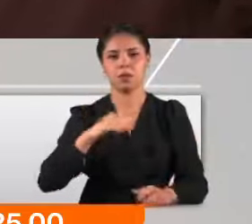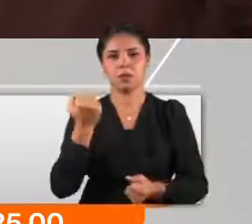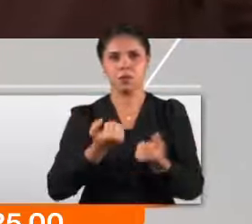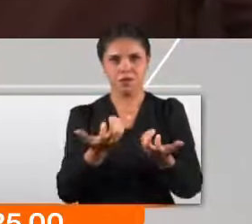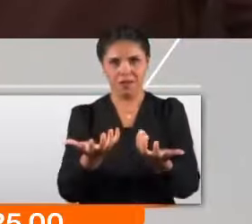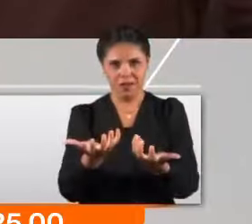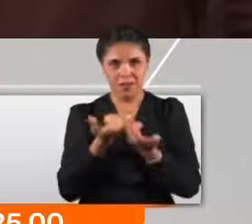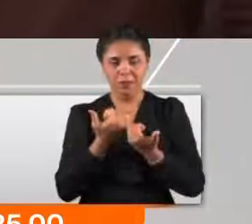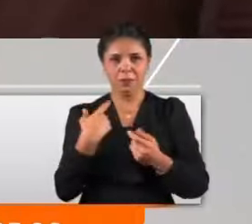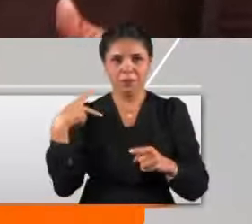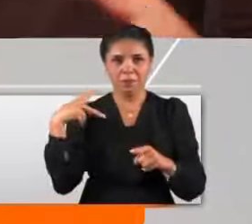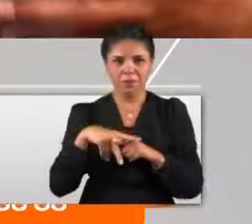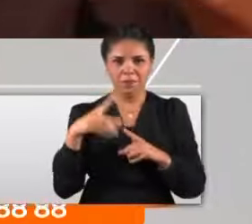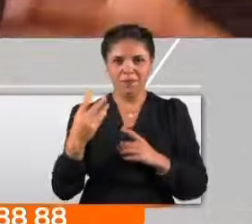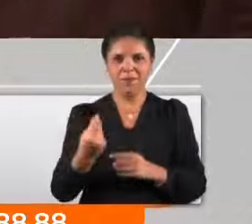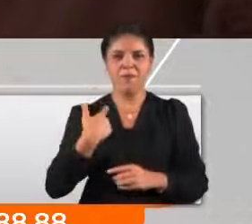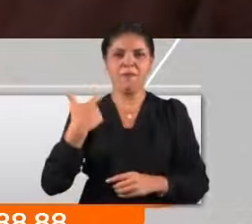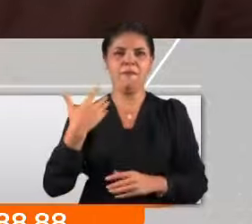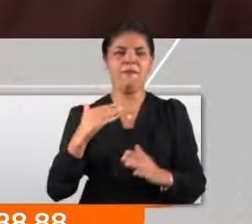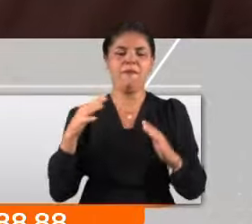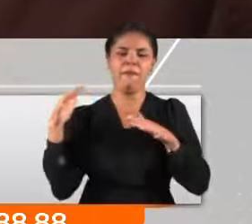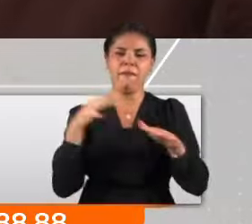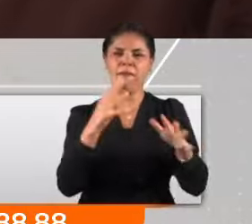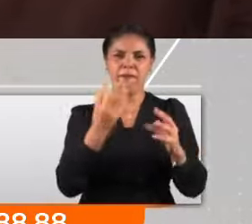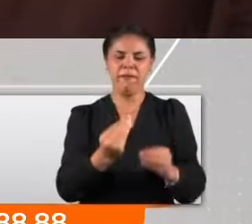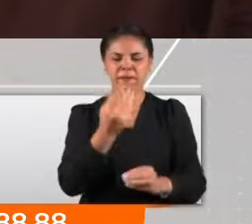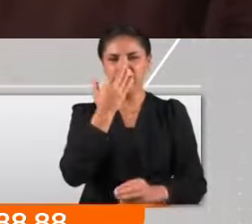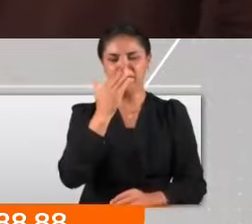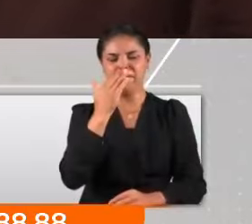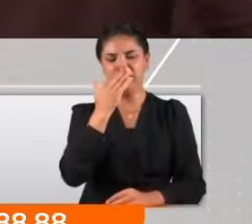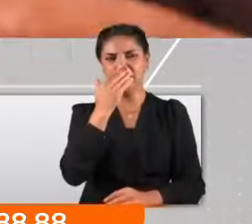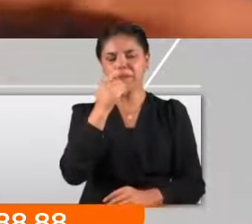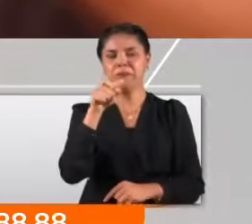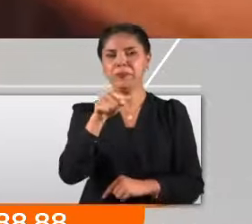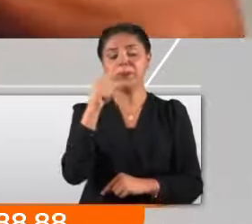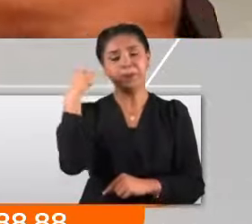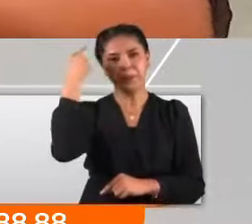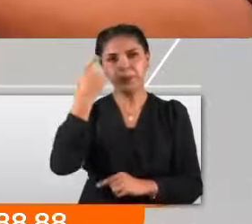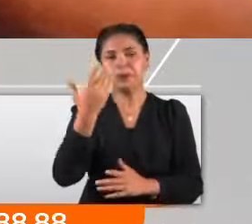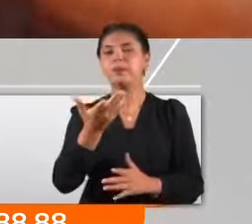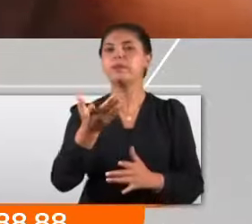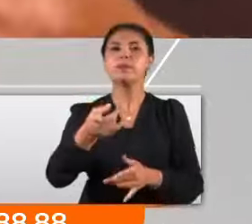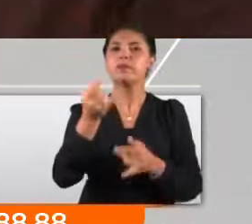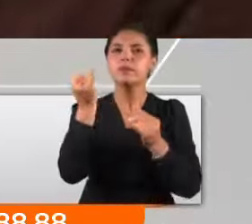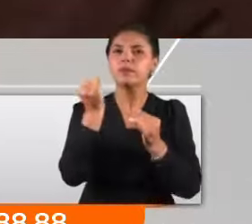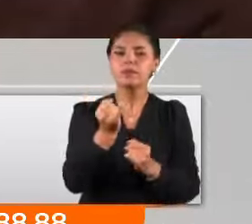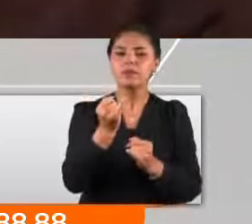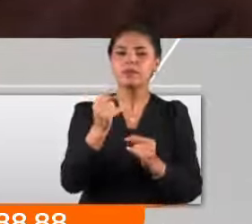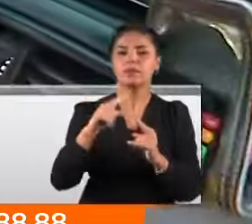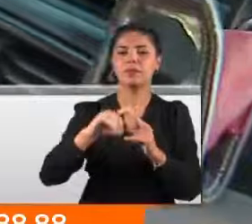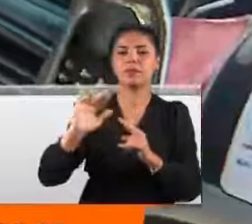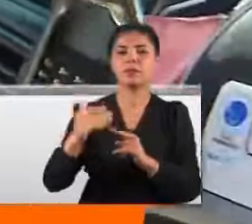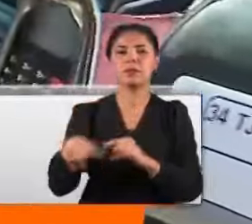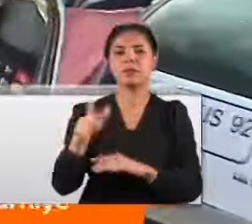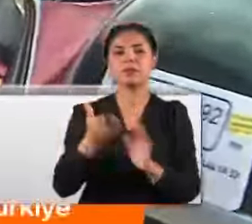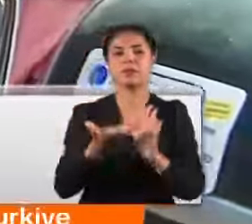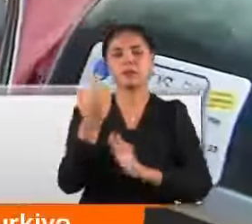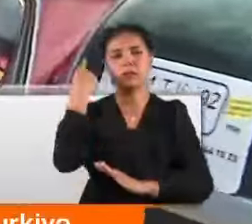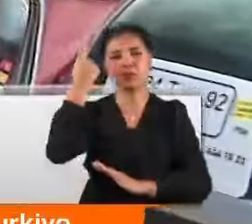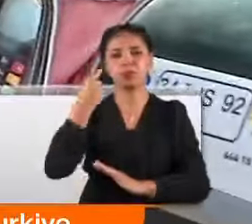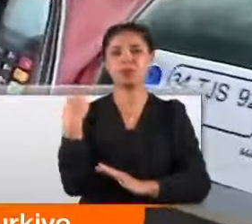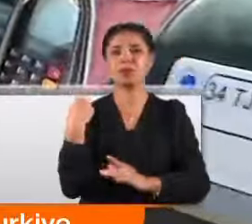bu araca, ben talebin daha yoğun olacağını düşünüyorum bu araçlara. Yani bu kötümser taksilerinde kalkacağını düşünüyorum. Yeni